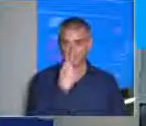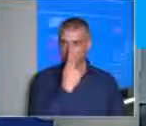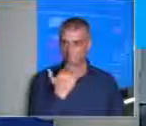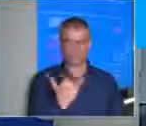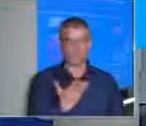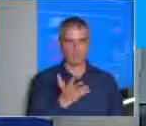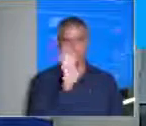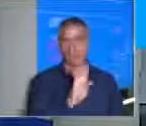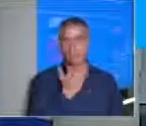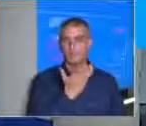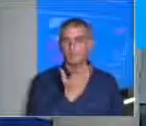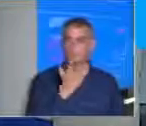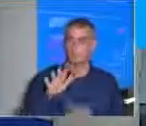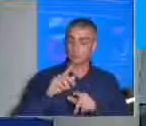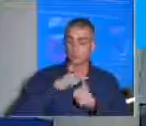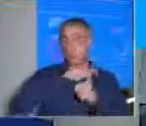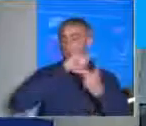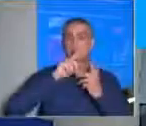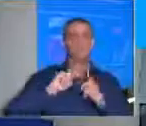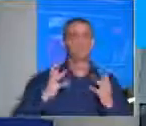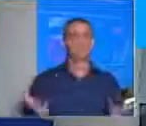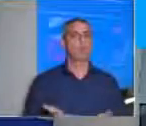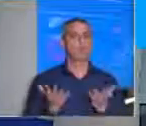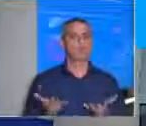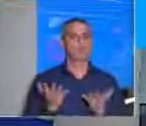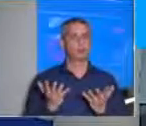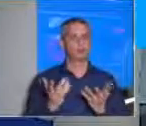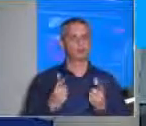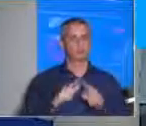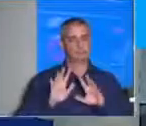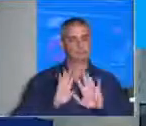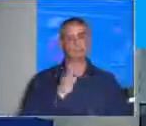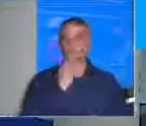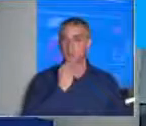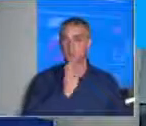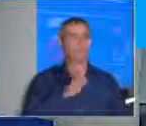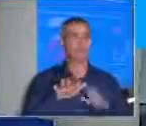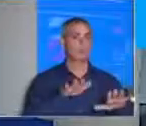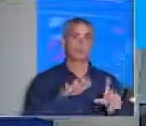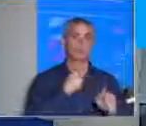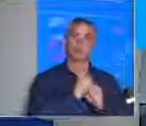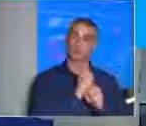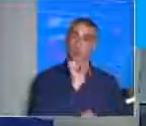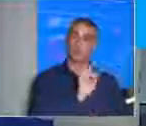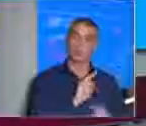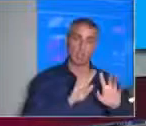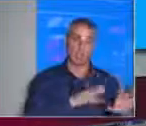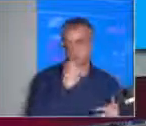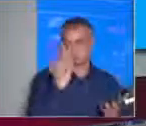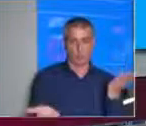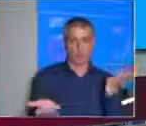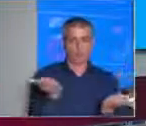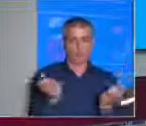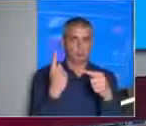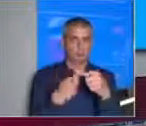מסתכלת היום על אירופה, מי הממשלות שמעודדות חוגים אנטישמיים, ומי הממשלות שפועלות נגדם, אז את רואה את